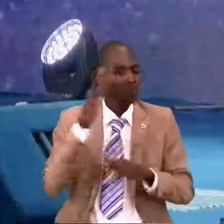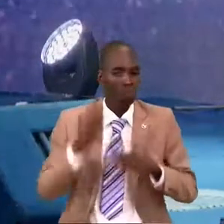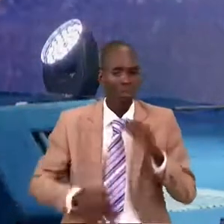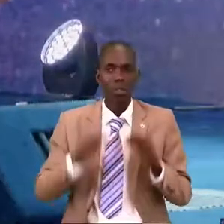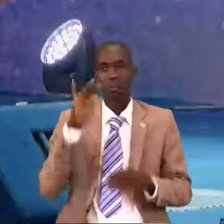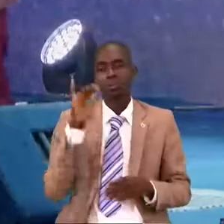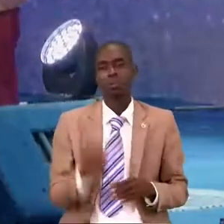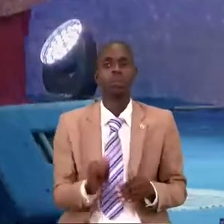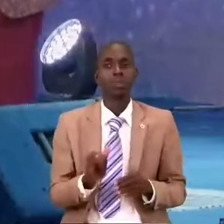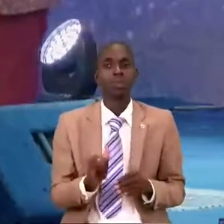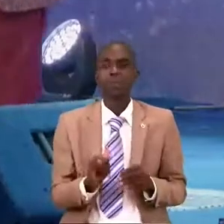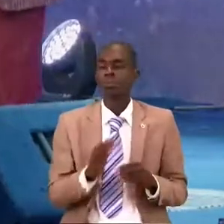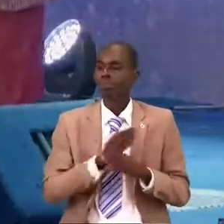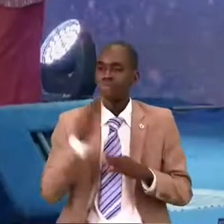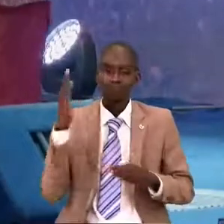choses.